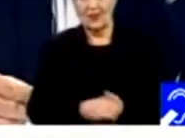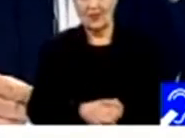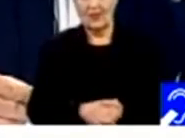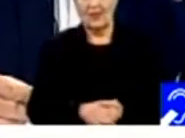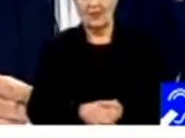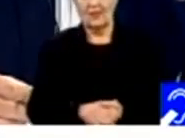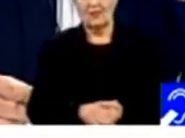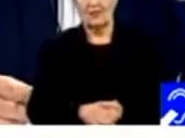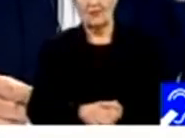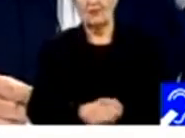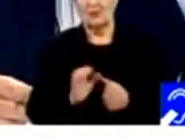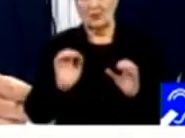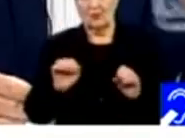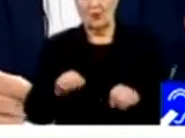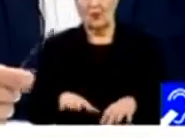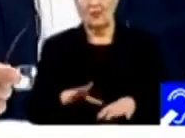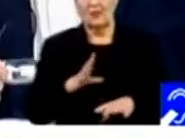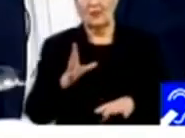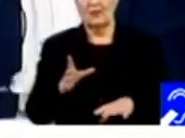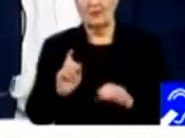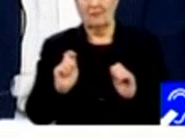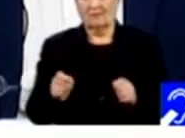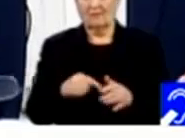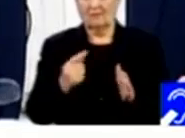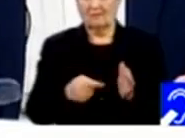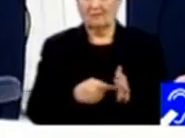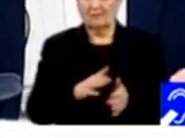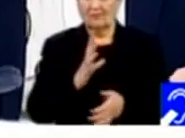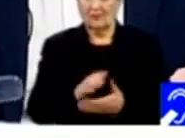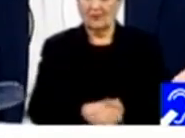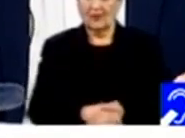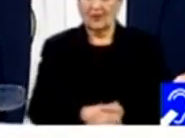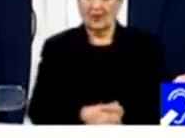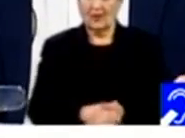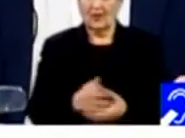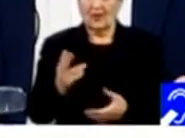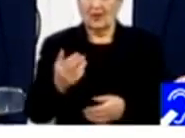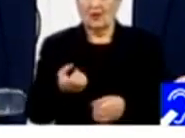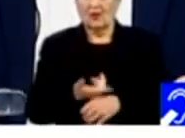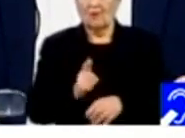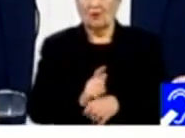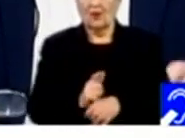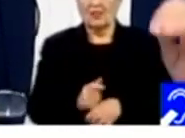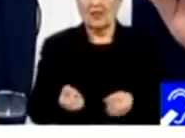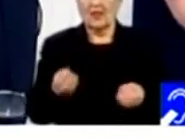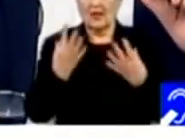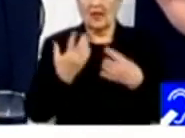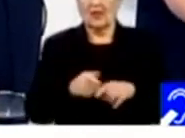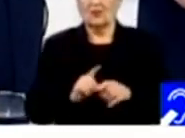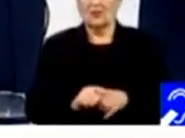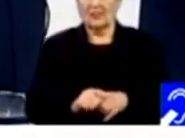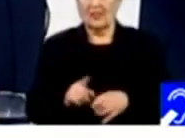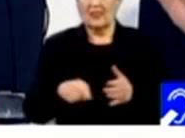puneți dumneavoastră. Da, veți autoriza inclusiv aceste marșuri ale... Cred că am răspuns foarte clar la această întrebare în